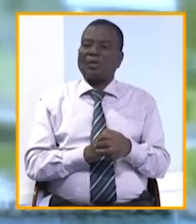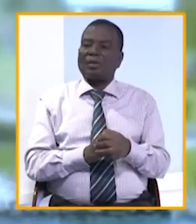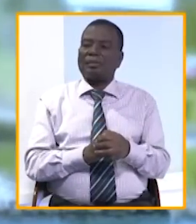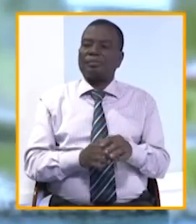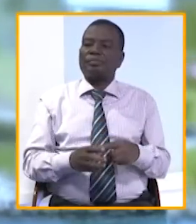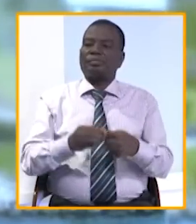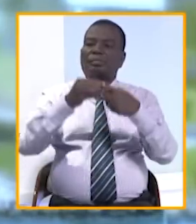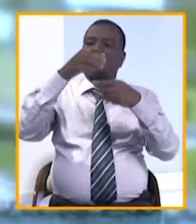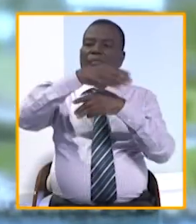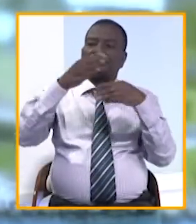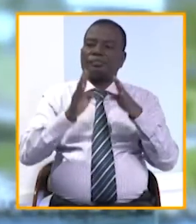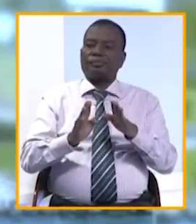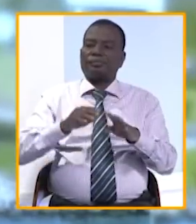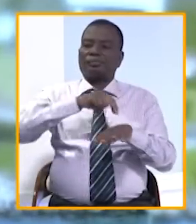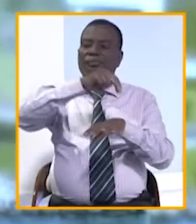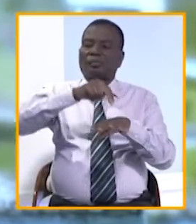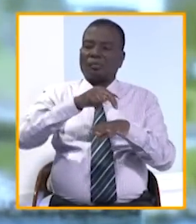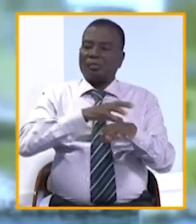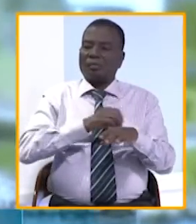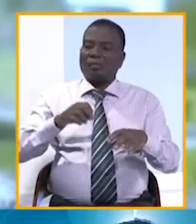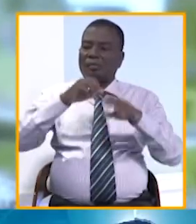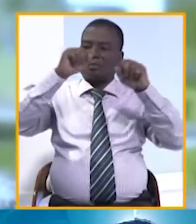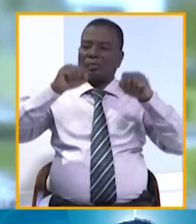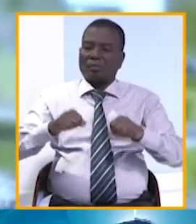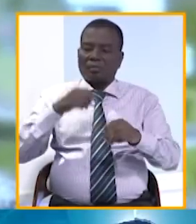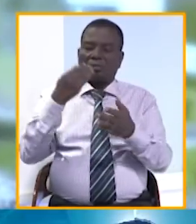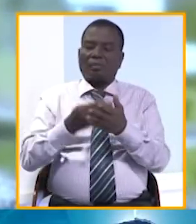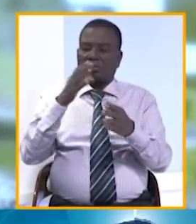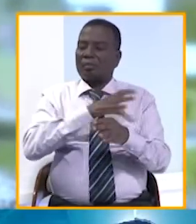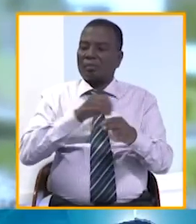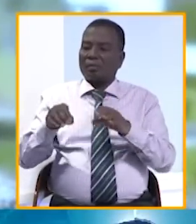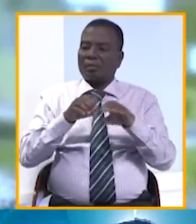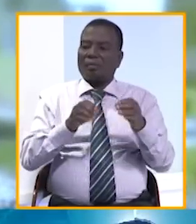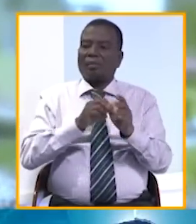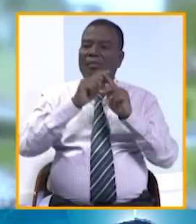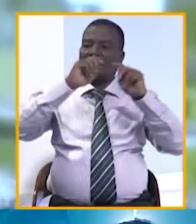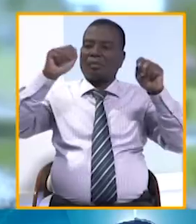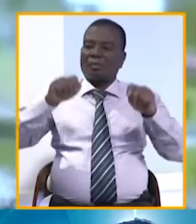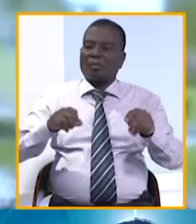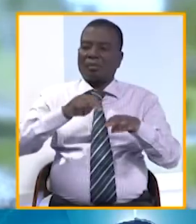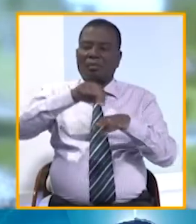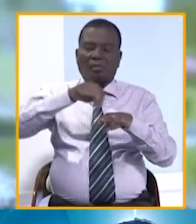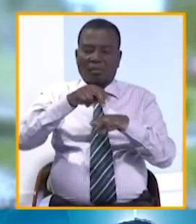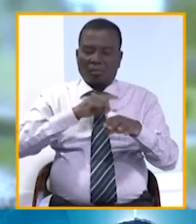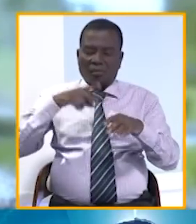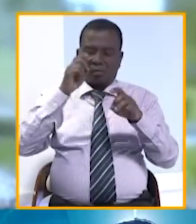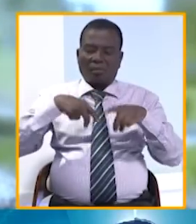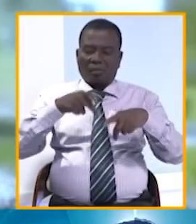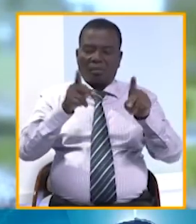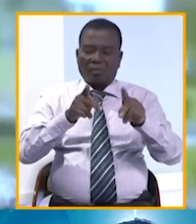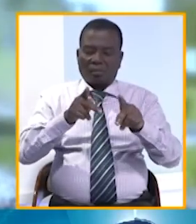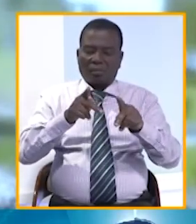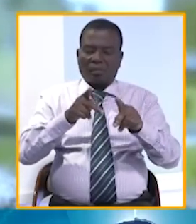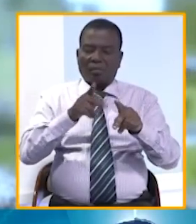les experts du Bureau national de la prospective de la veille stratégique peaufinent en ce moment l'élaboration d'une stratégie nationale qui devrait permettre de détecter